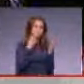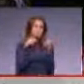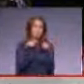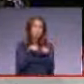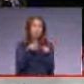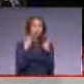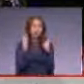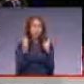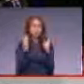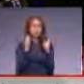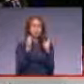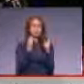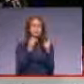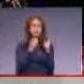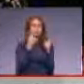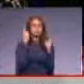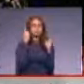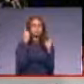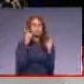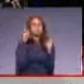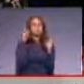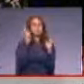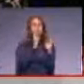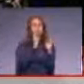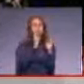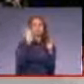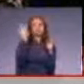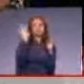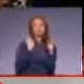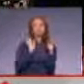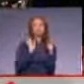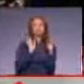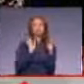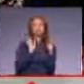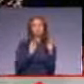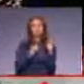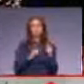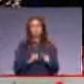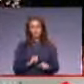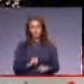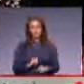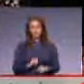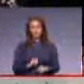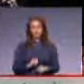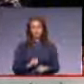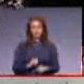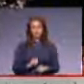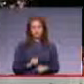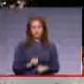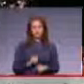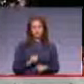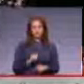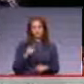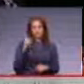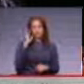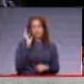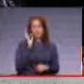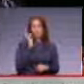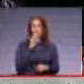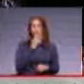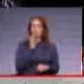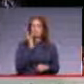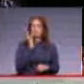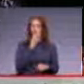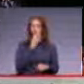الفترة اللي أنا ونادية الجندي كنا الاثنين قدام بعض. يعني مصطفى محرم يكتب لها ويكتب لي، يعمل لها هي فيلم ويعمل لنا